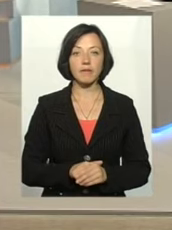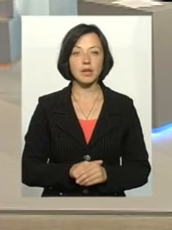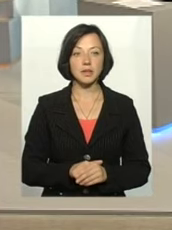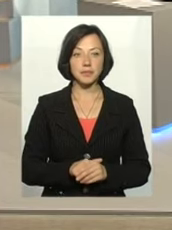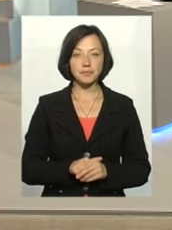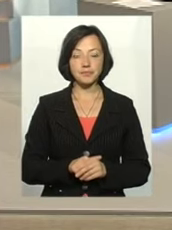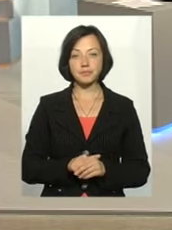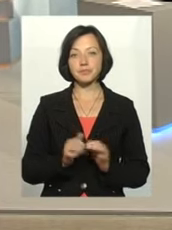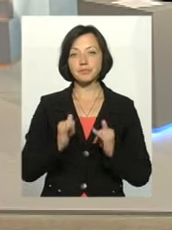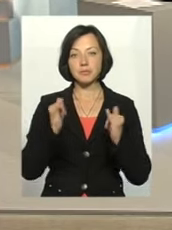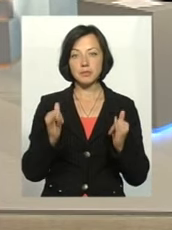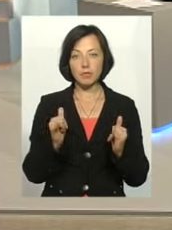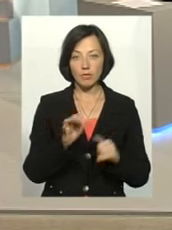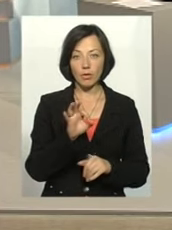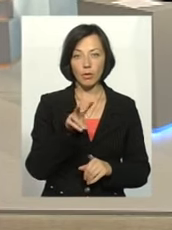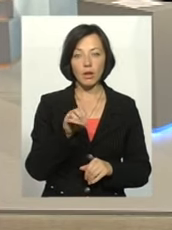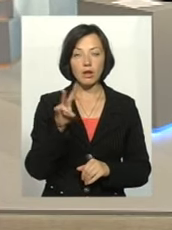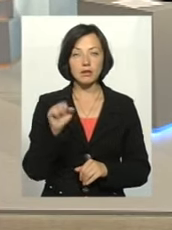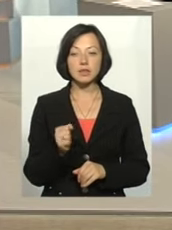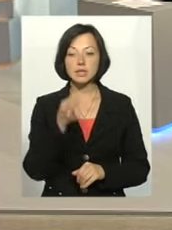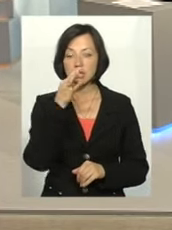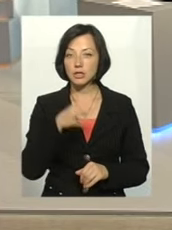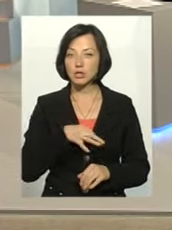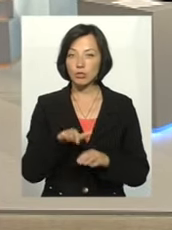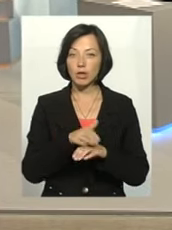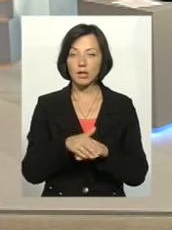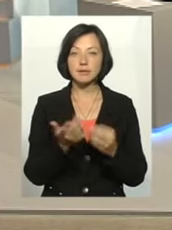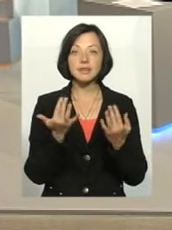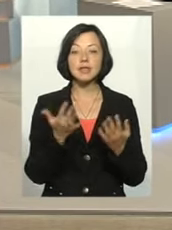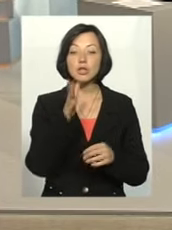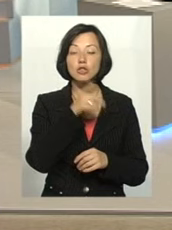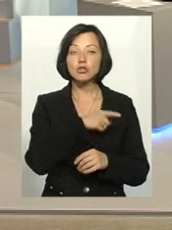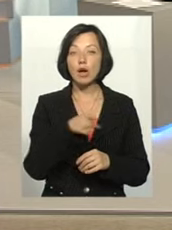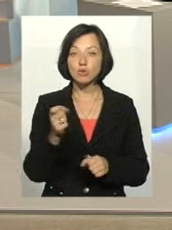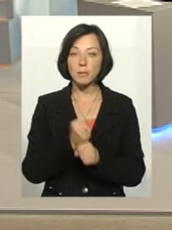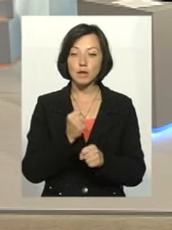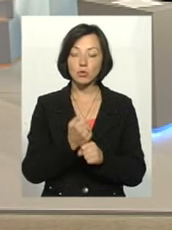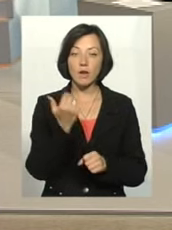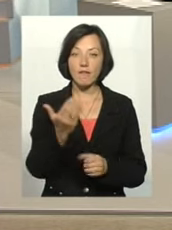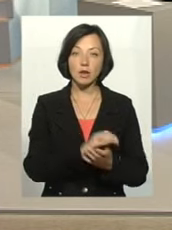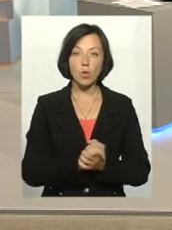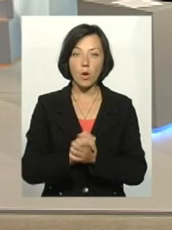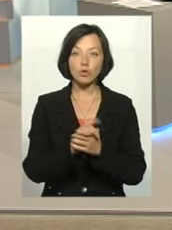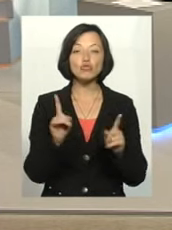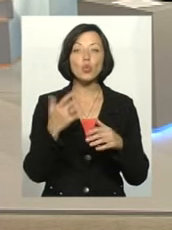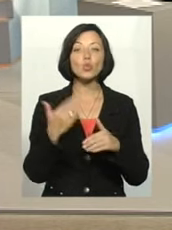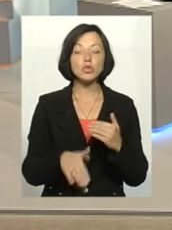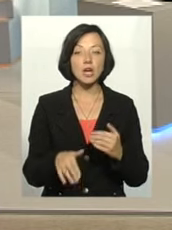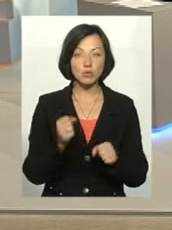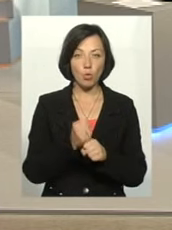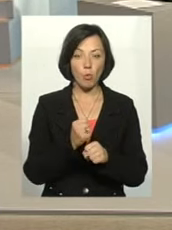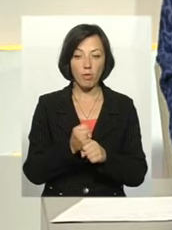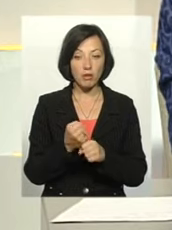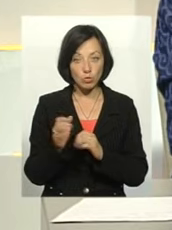Пані Олено, скажіть, будь ласка, скільки часу діє коаліція, що вже зроблено, якими добрими справами ви